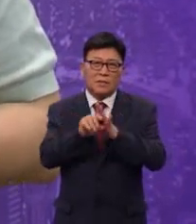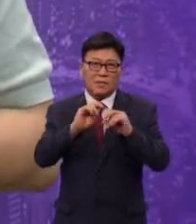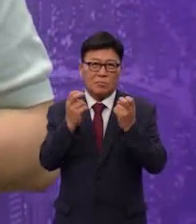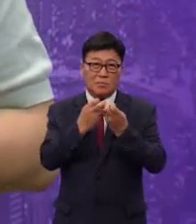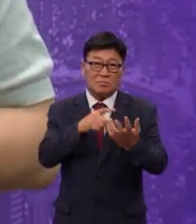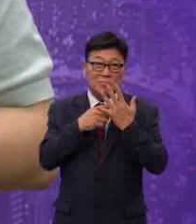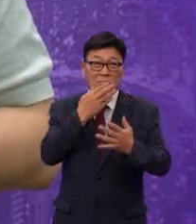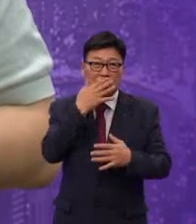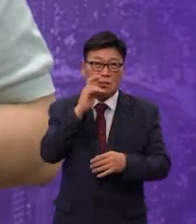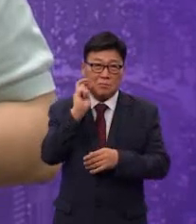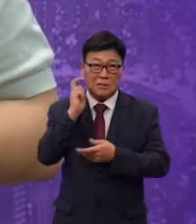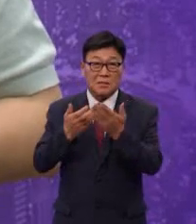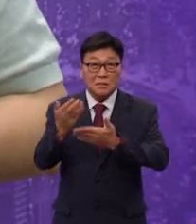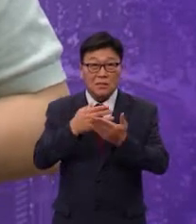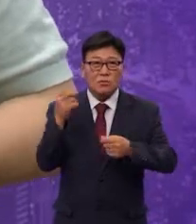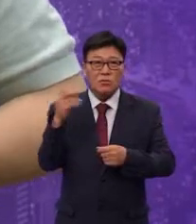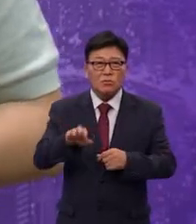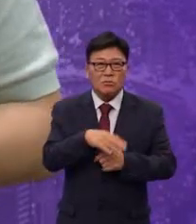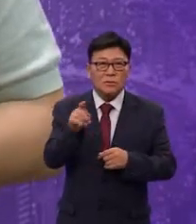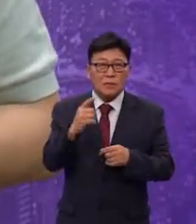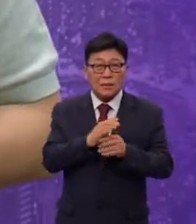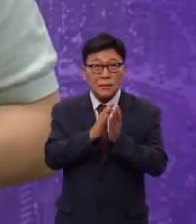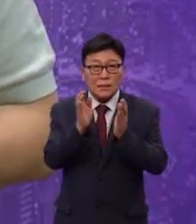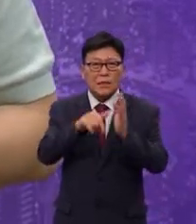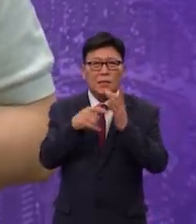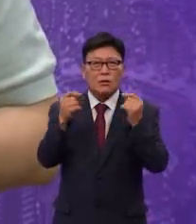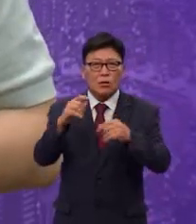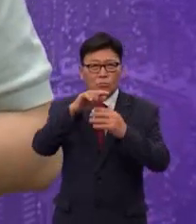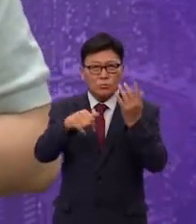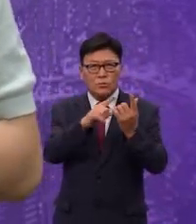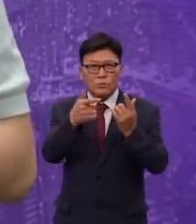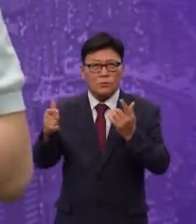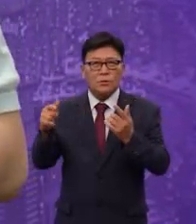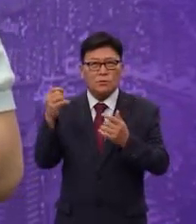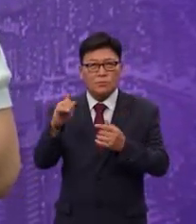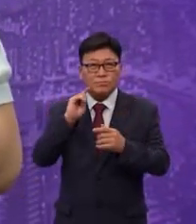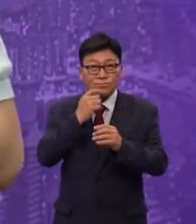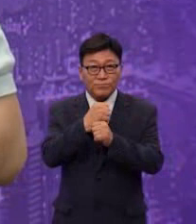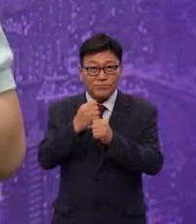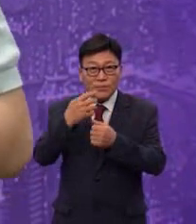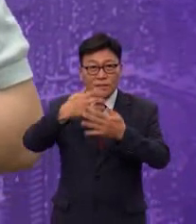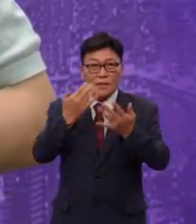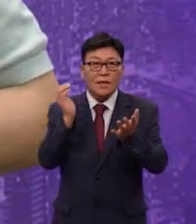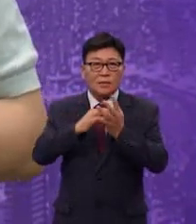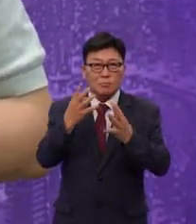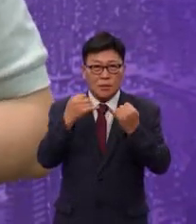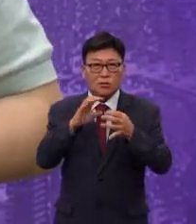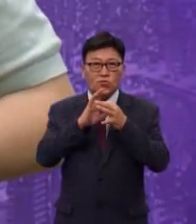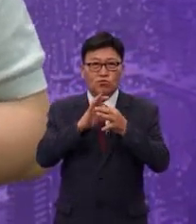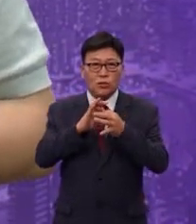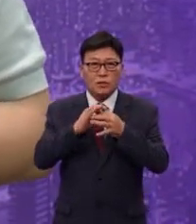수 있지 않나라는 이야기를 나눴어요. 그래서 저희가 시도했던 많은 프로젝트들, 그리고 다듬어낸 영상까지